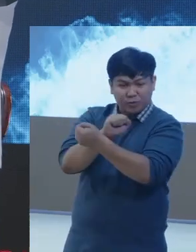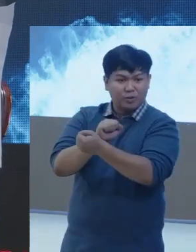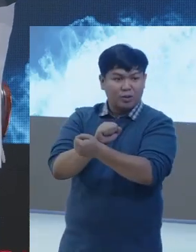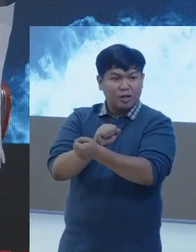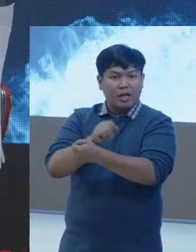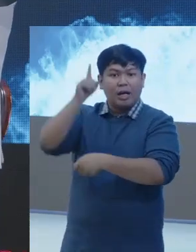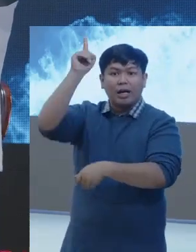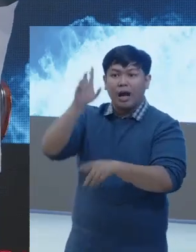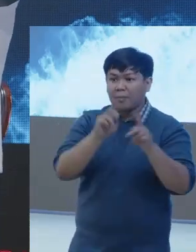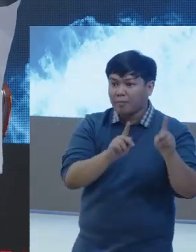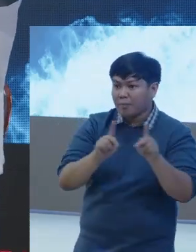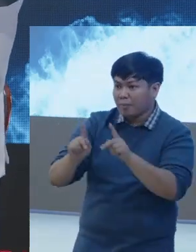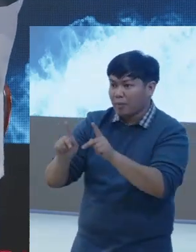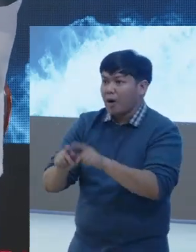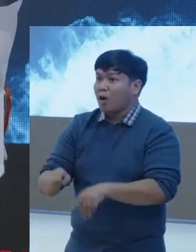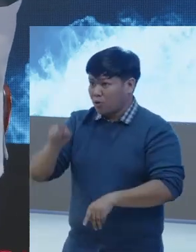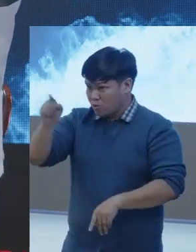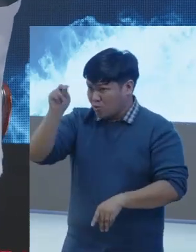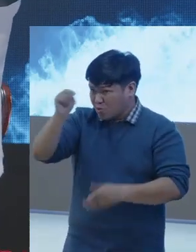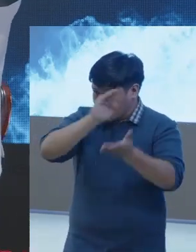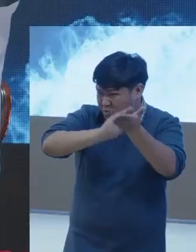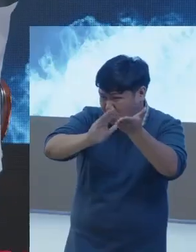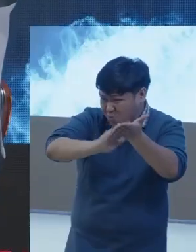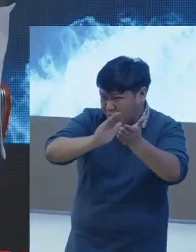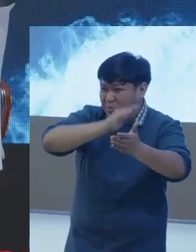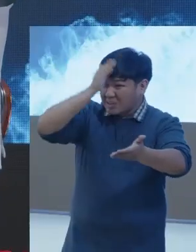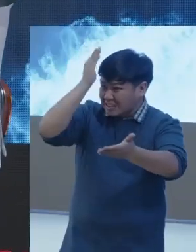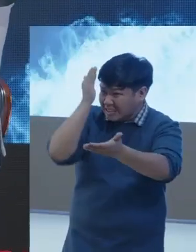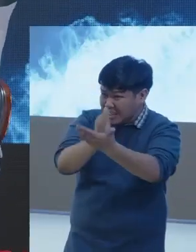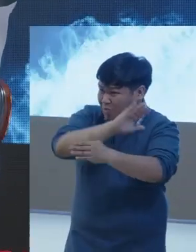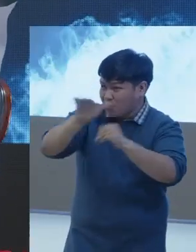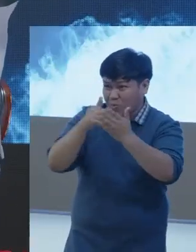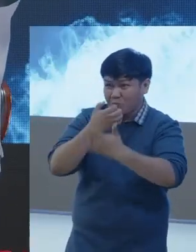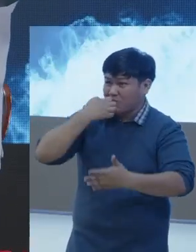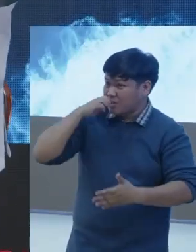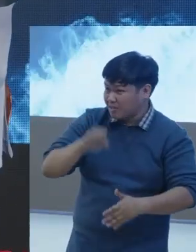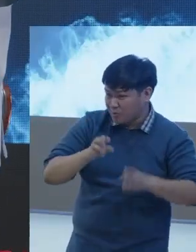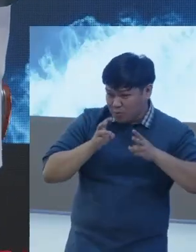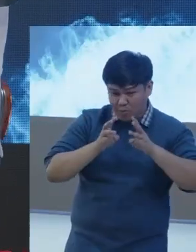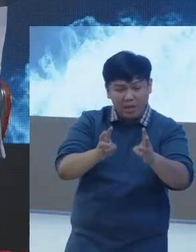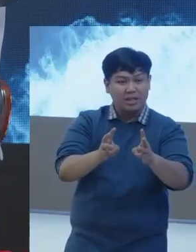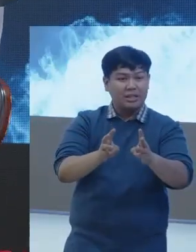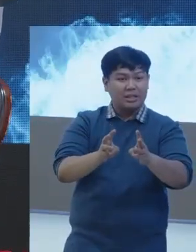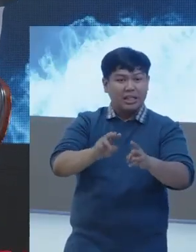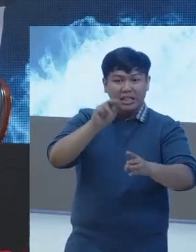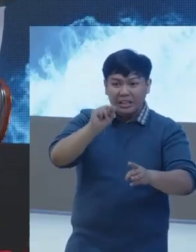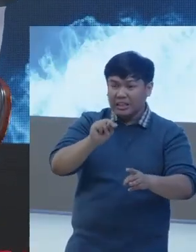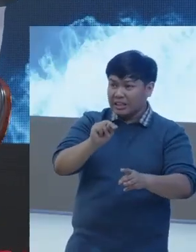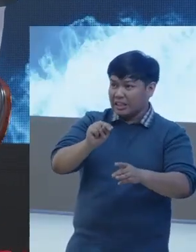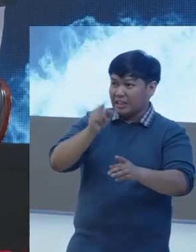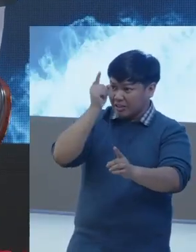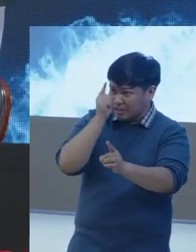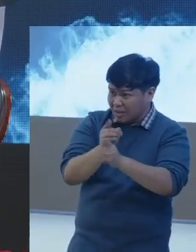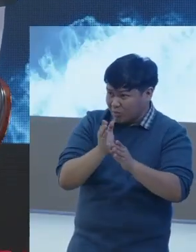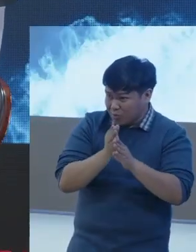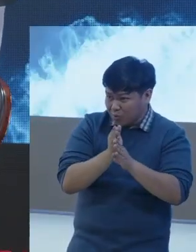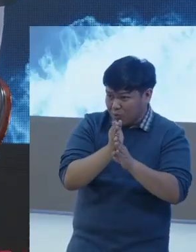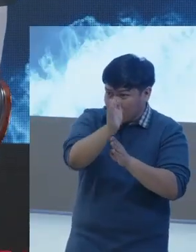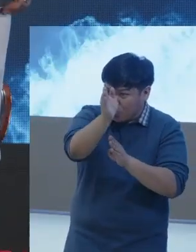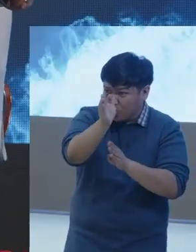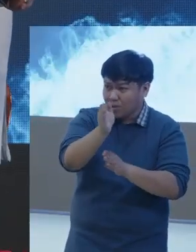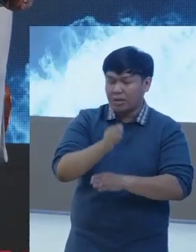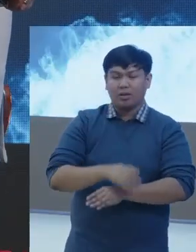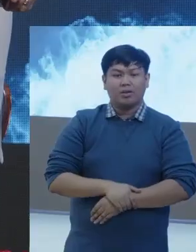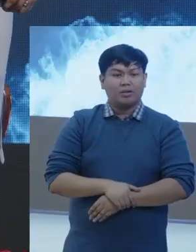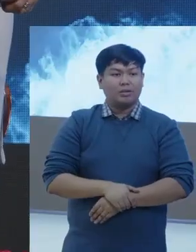against you. Return everyone from his evil way and amend your ways and your deeds. Sabi